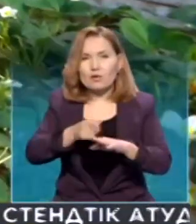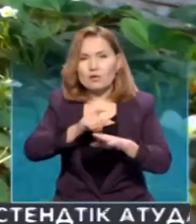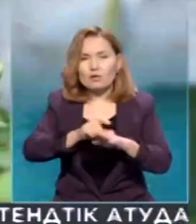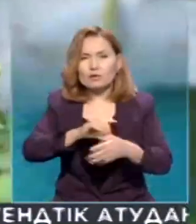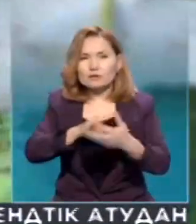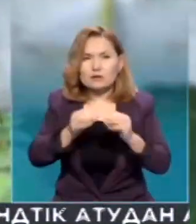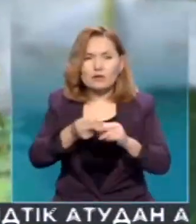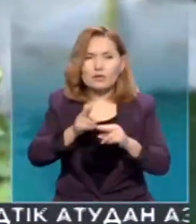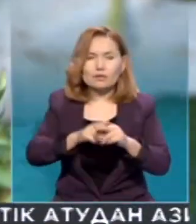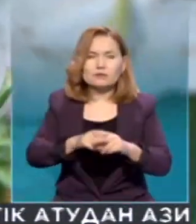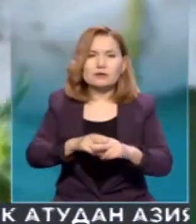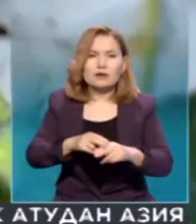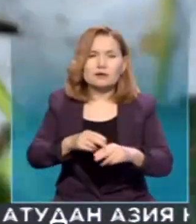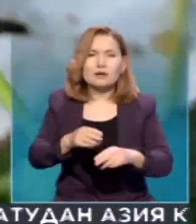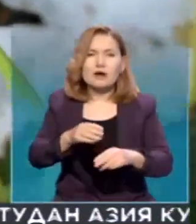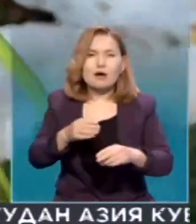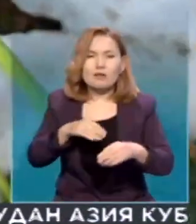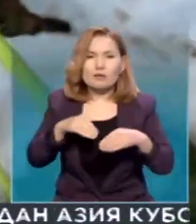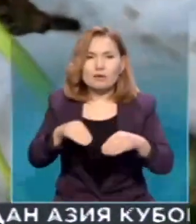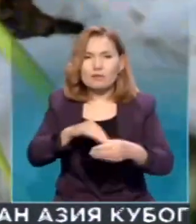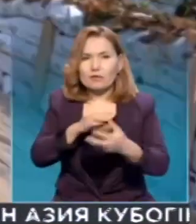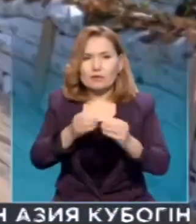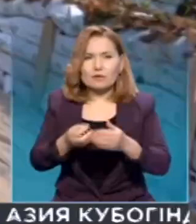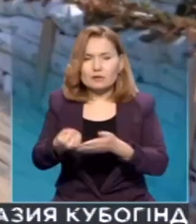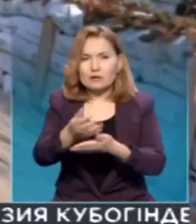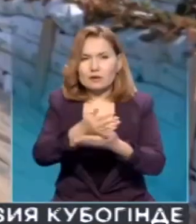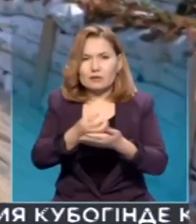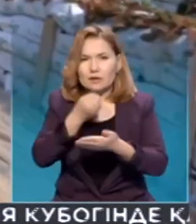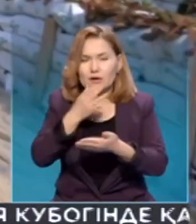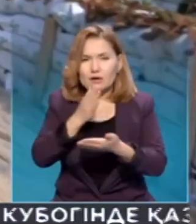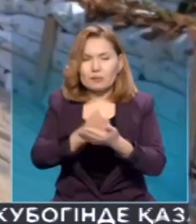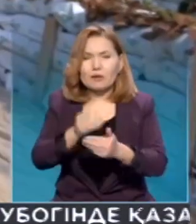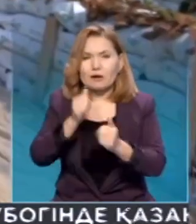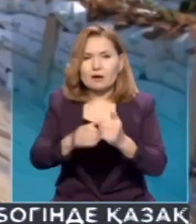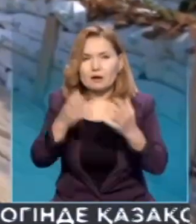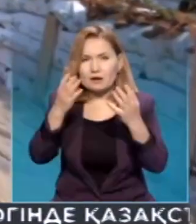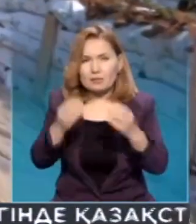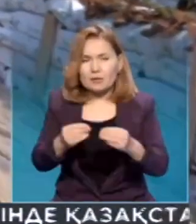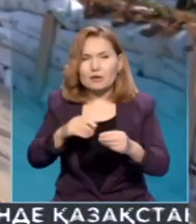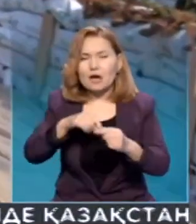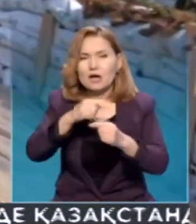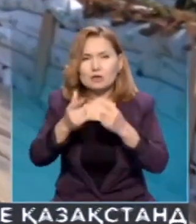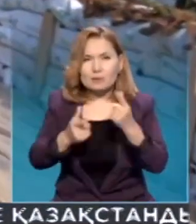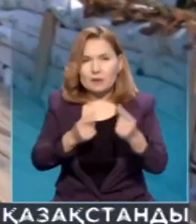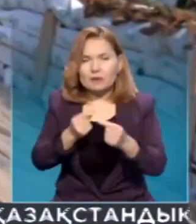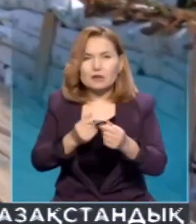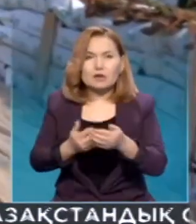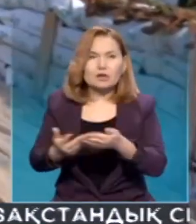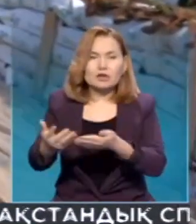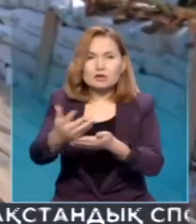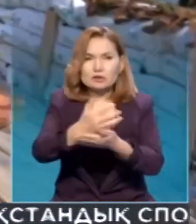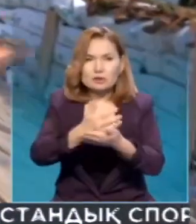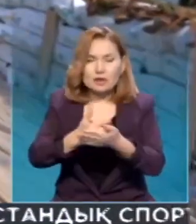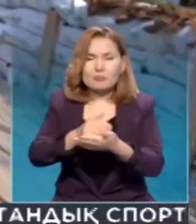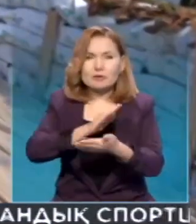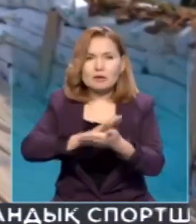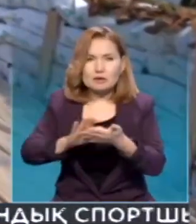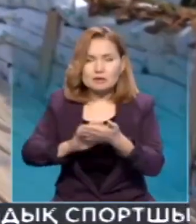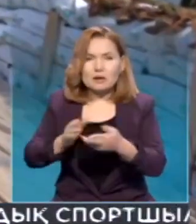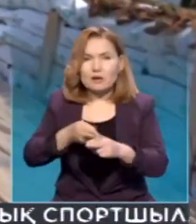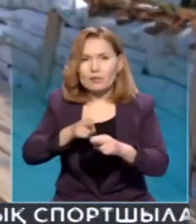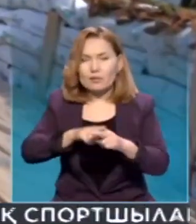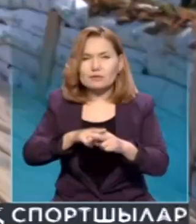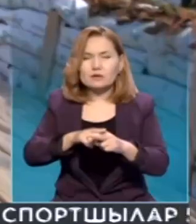күріштің қабығымен байытылған. Оны диқанның өзі әзірлейді. Күнделікті жұмысымыз осы жапырақтарды аламыз, ашылып,